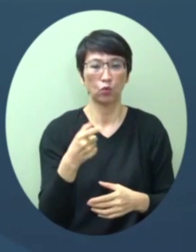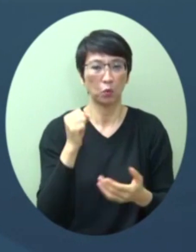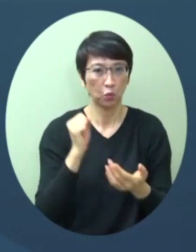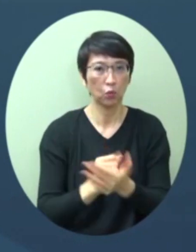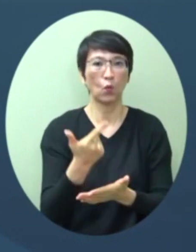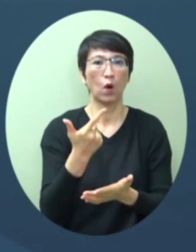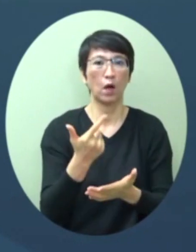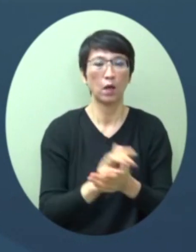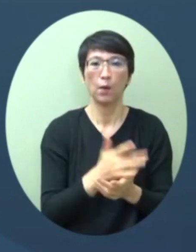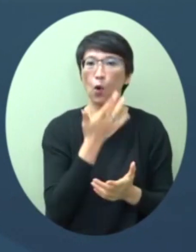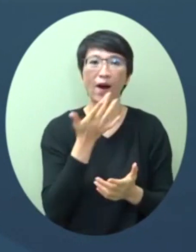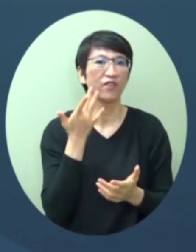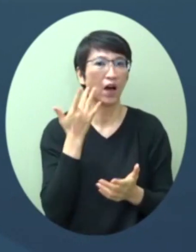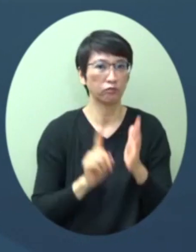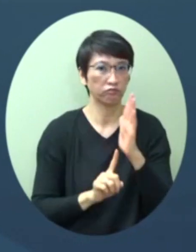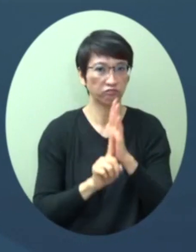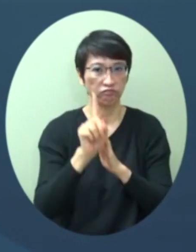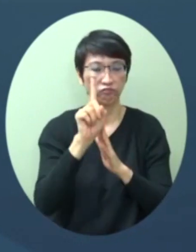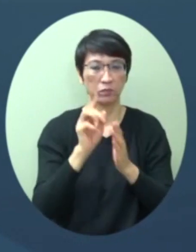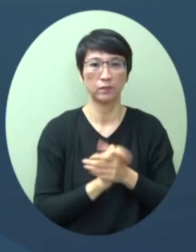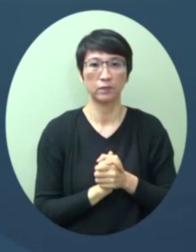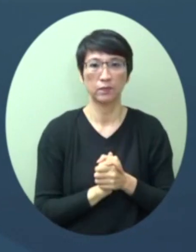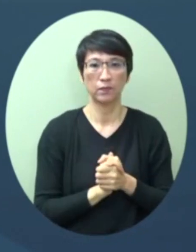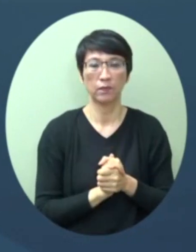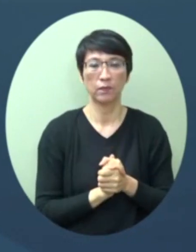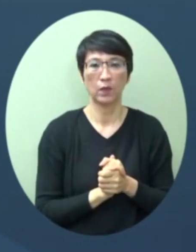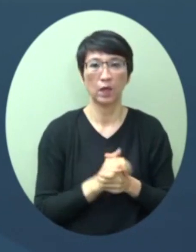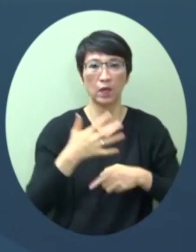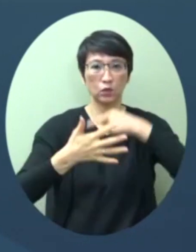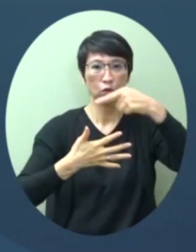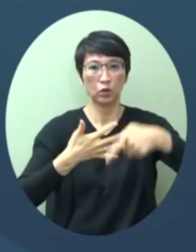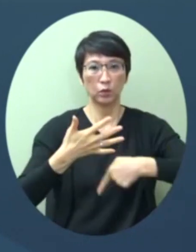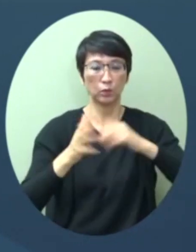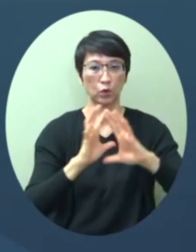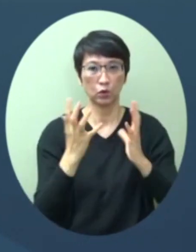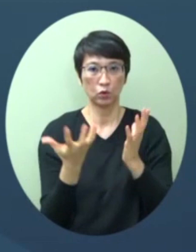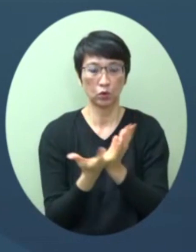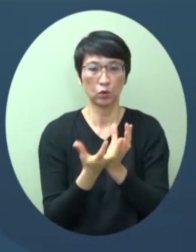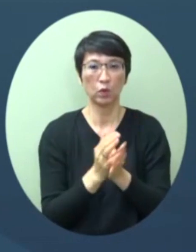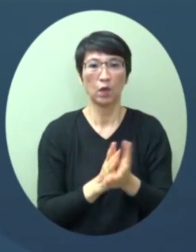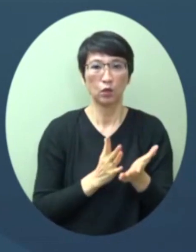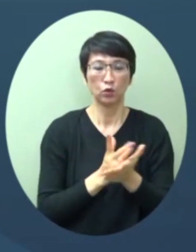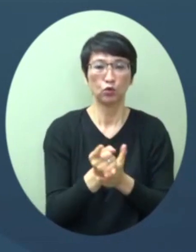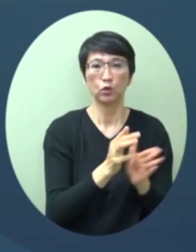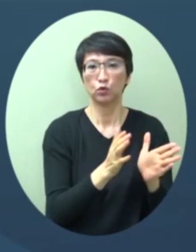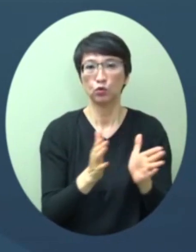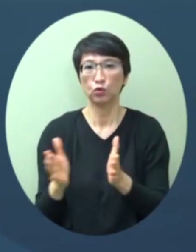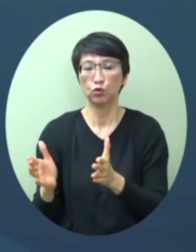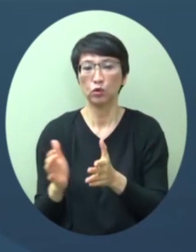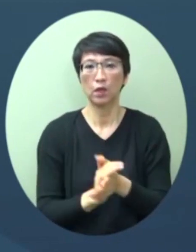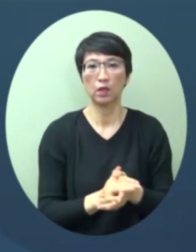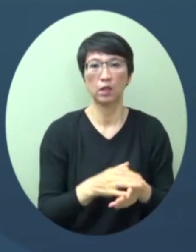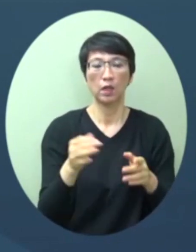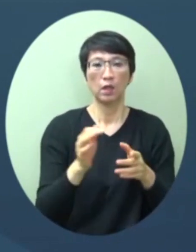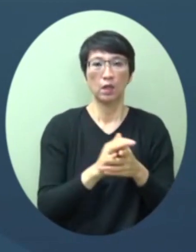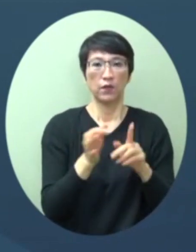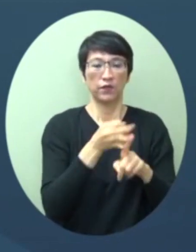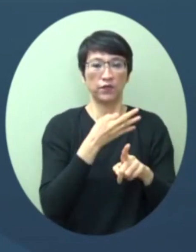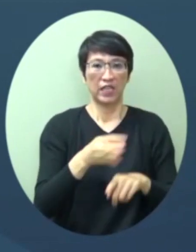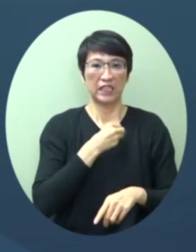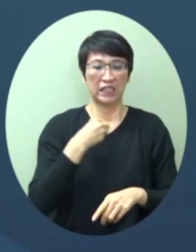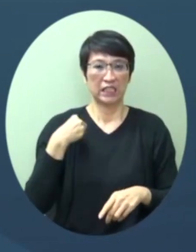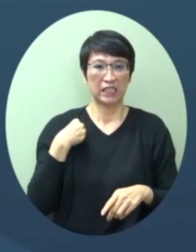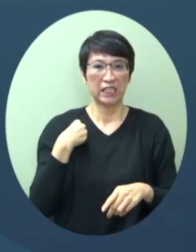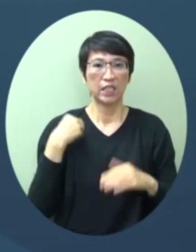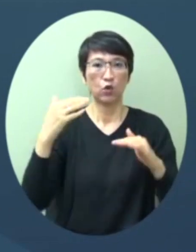辦法了是上升所以其中一個五個小組裡面就是專門處理這些公港非醫療的物資